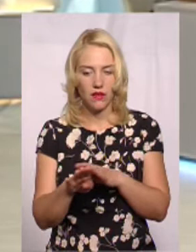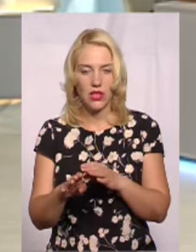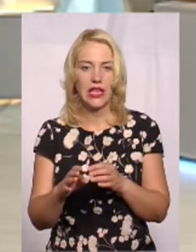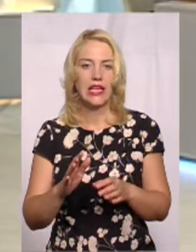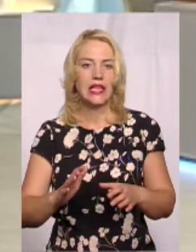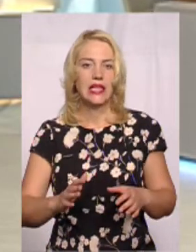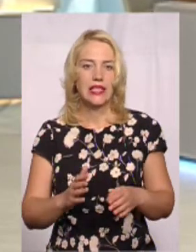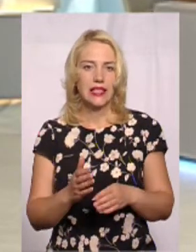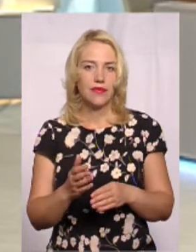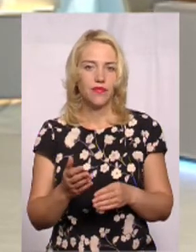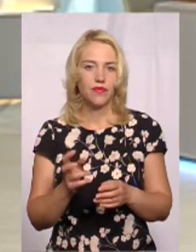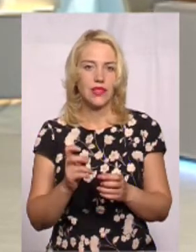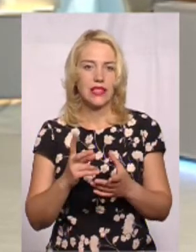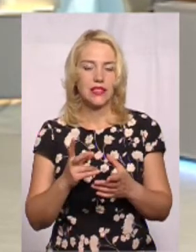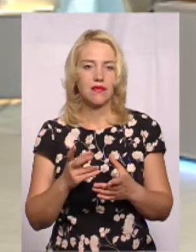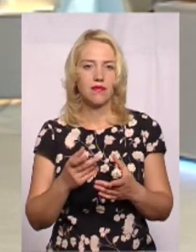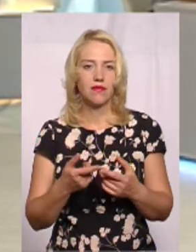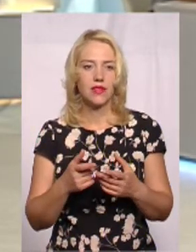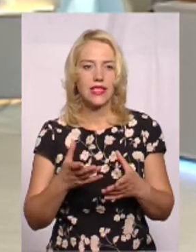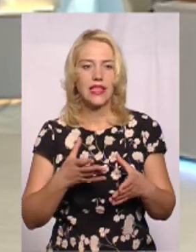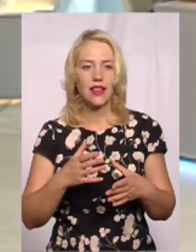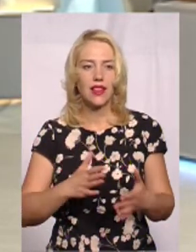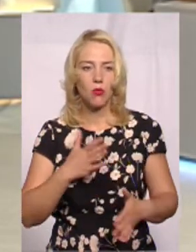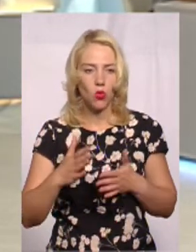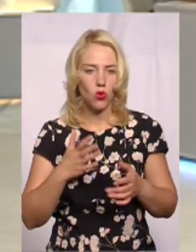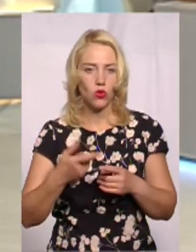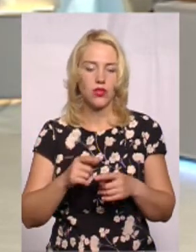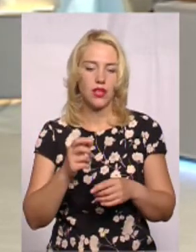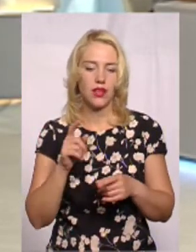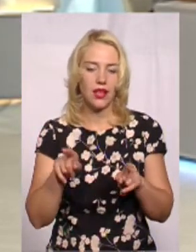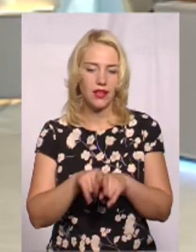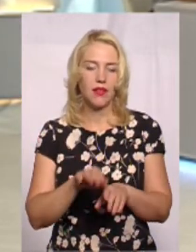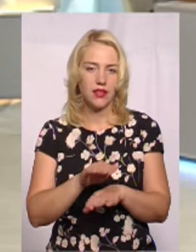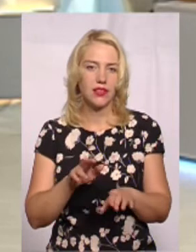перемоги от таких дітей, як Артем і інші учасники?